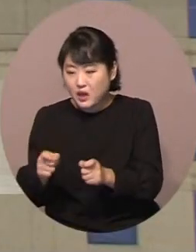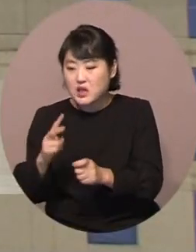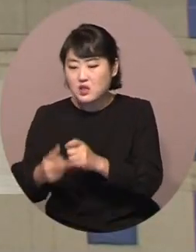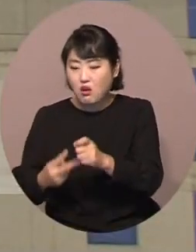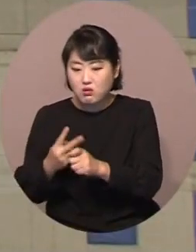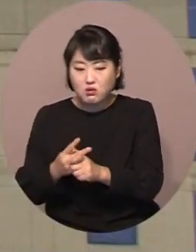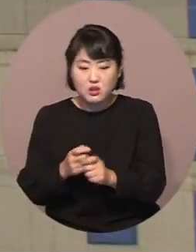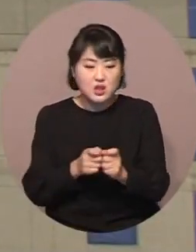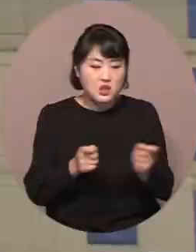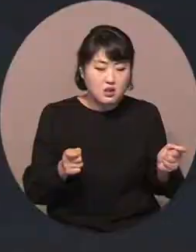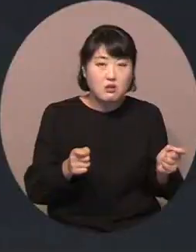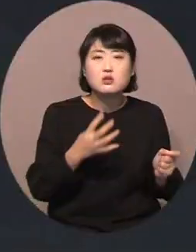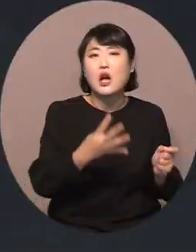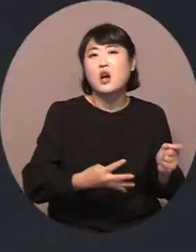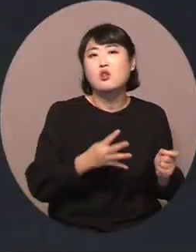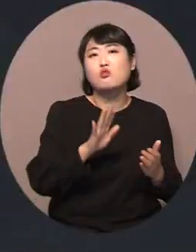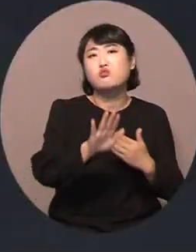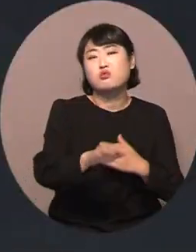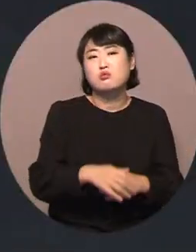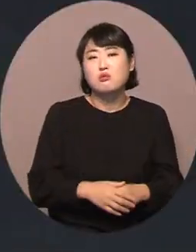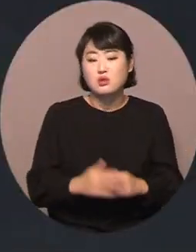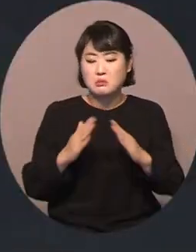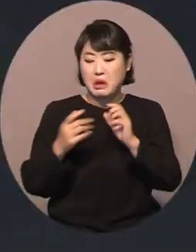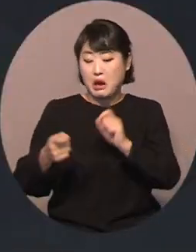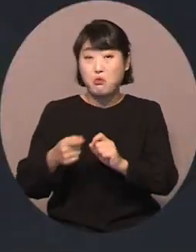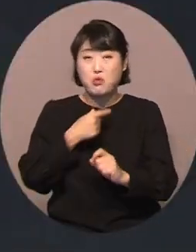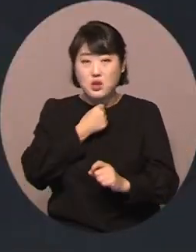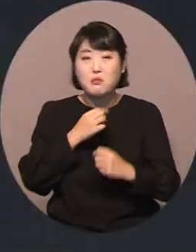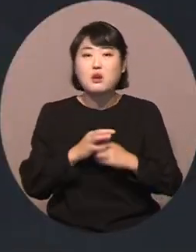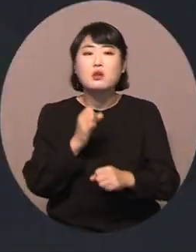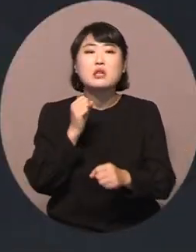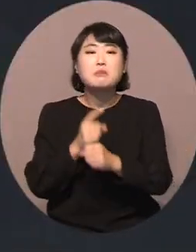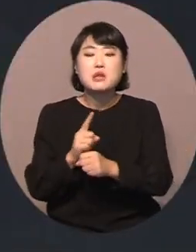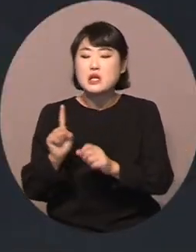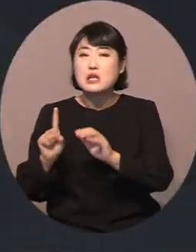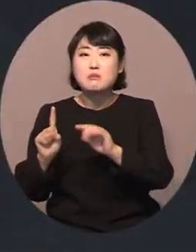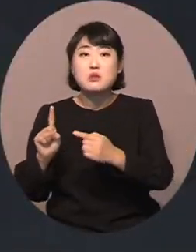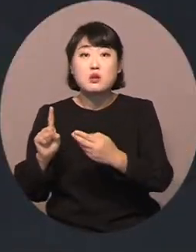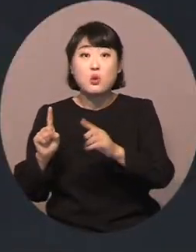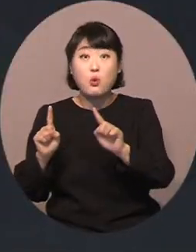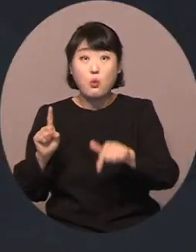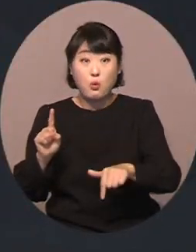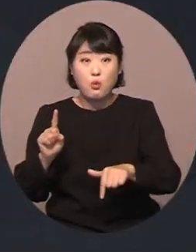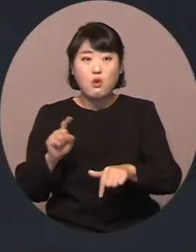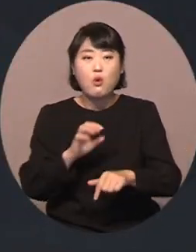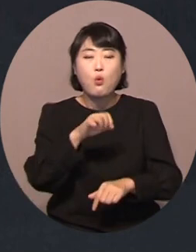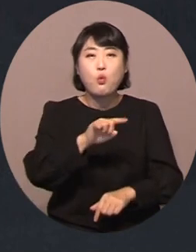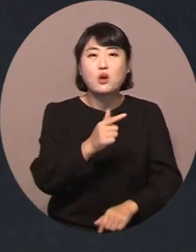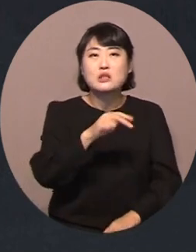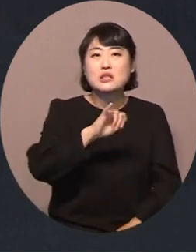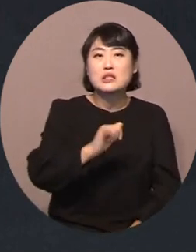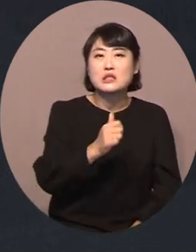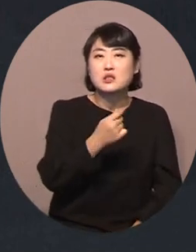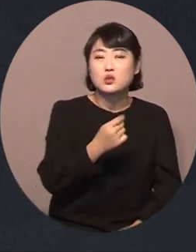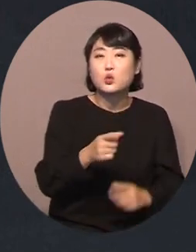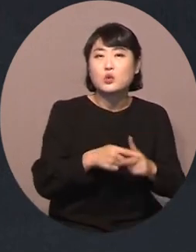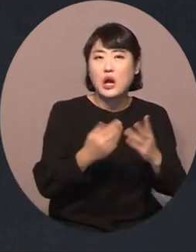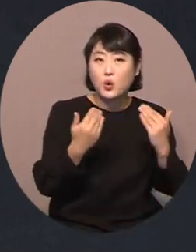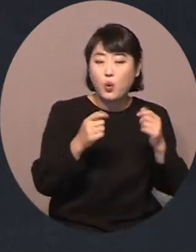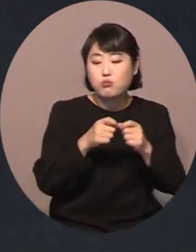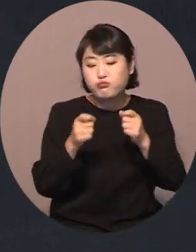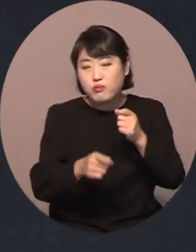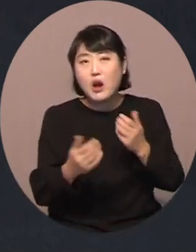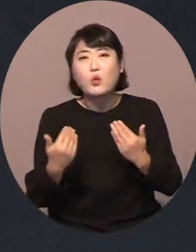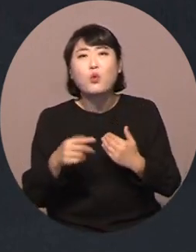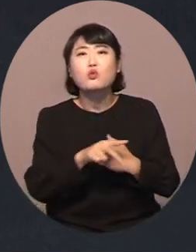4년 뒤입니다. 집에서 가까운 학교를 다니려면 이미 입주한 1블록 학생들은 원신흥초와 원신흥초 복용분교를 거쳐